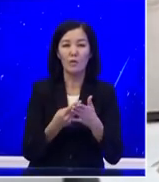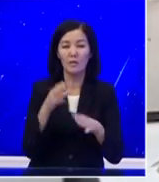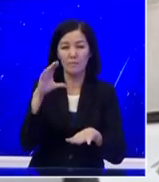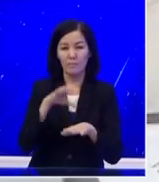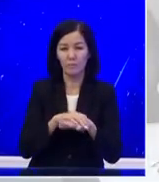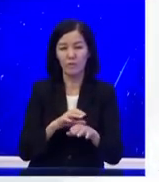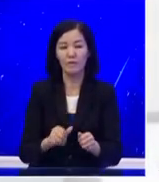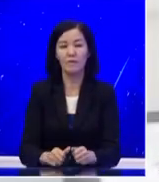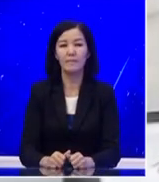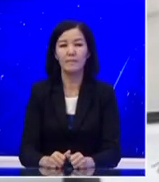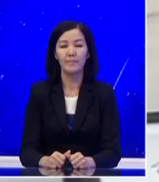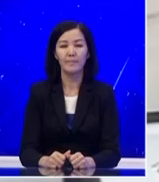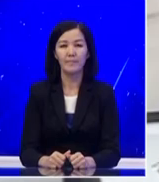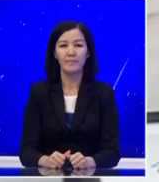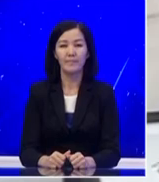ұсталды.